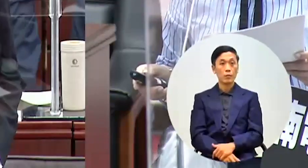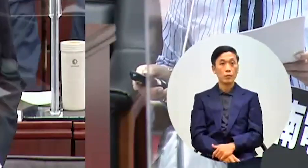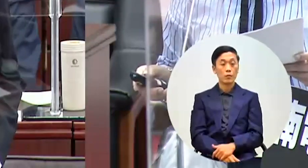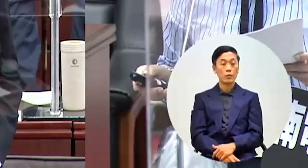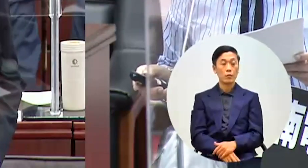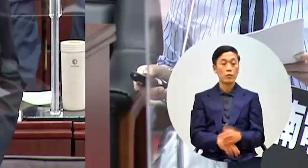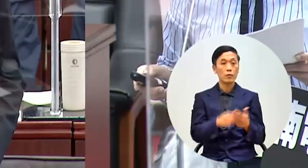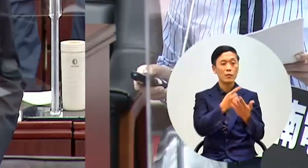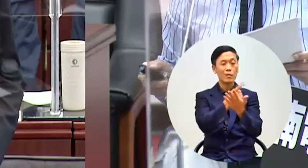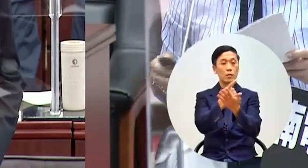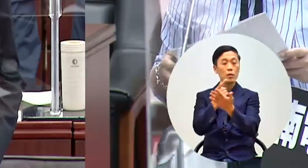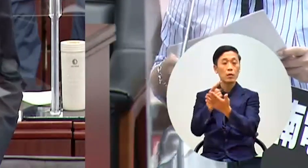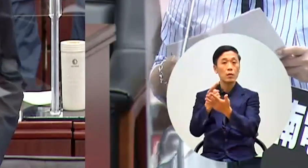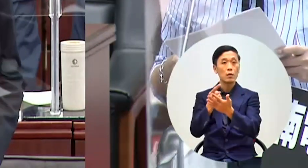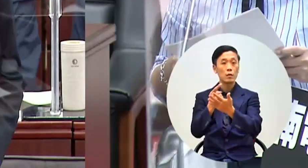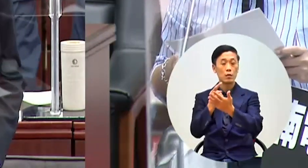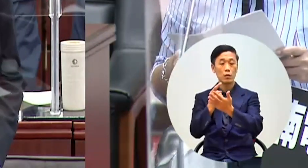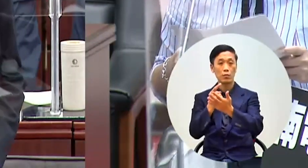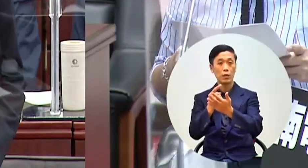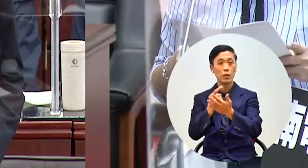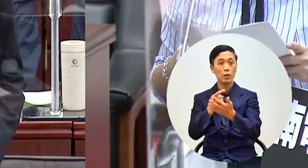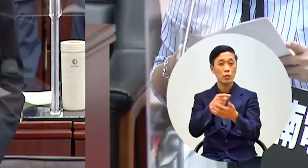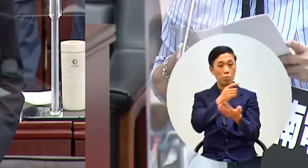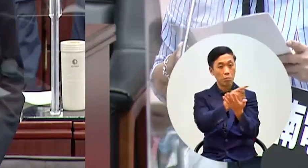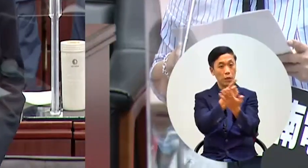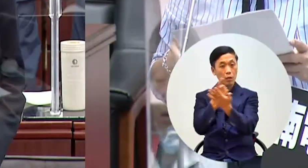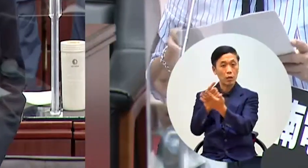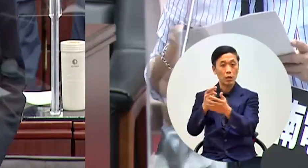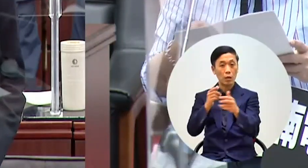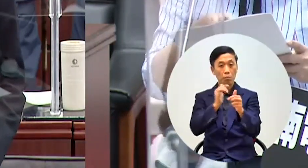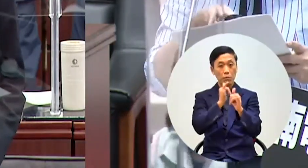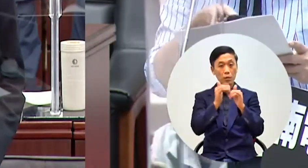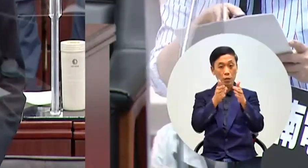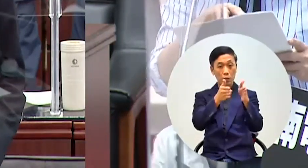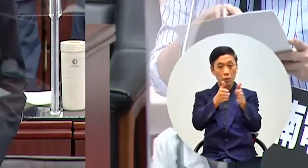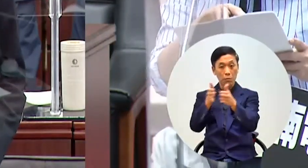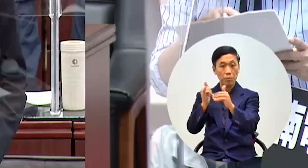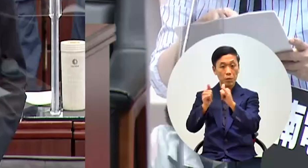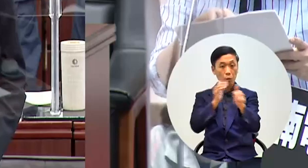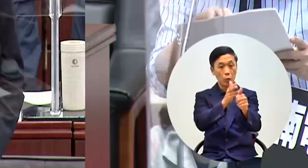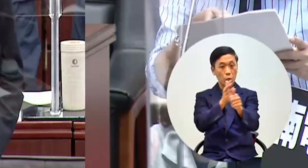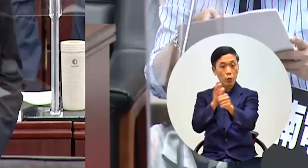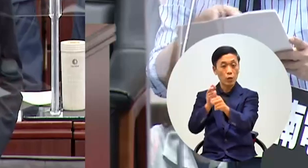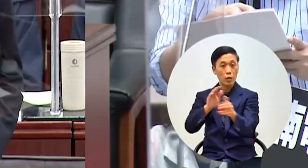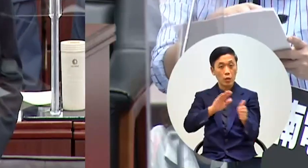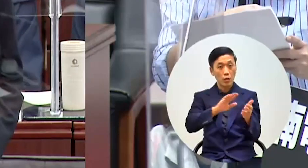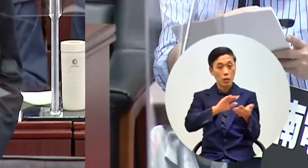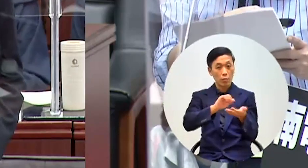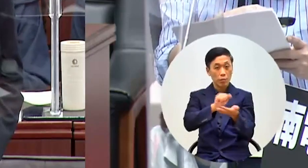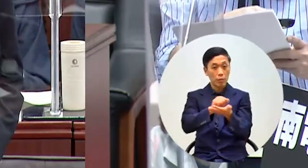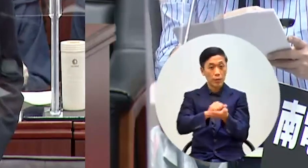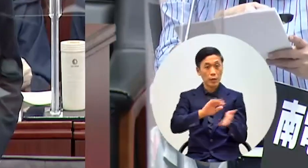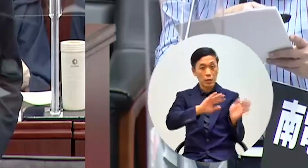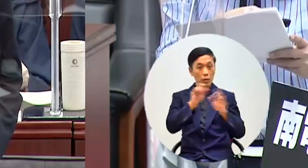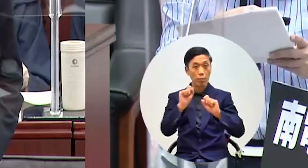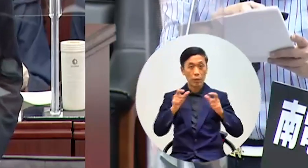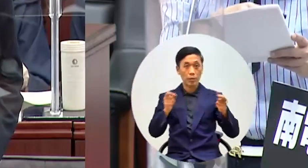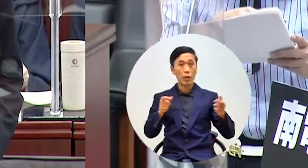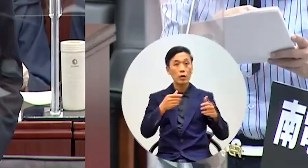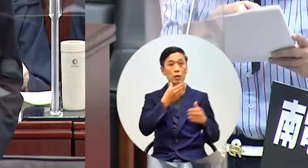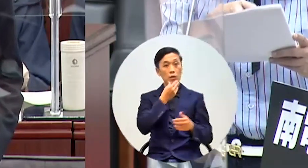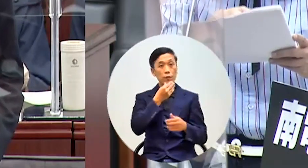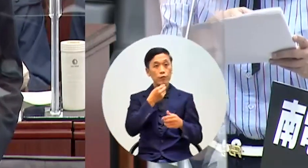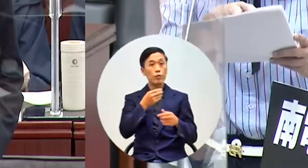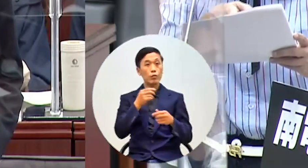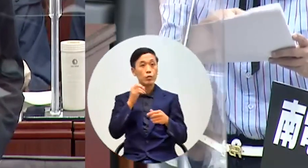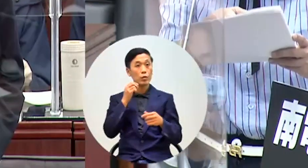各个机构民调都不同，有好有坏了哈。那我们要 很谦虚的面对。但是市长，这个光荣感跟幸福感是包括经济、交